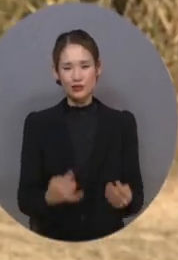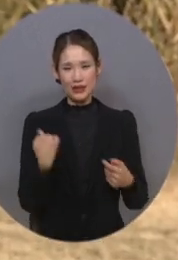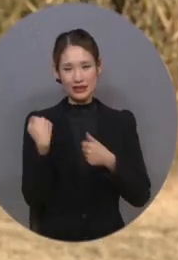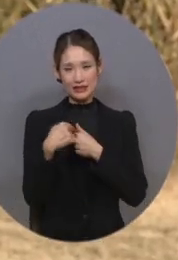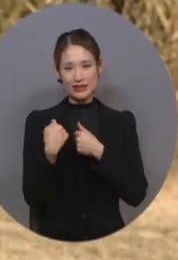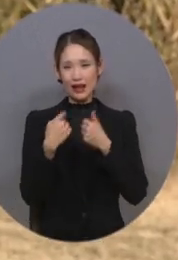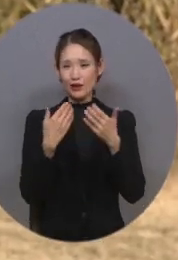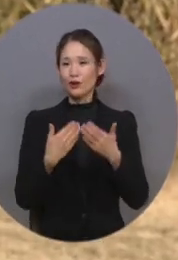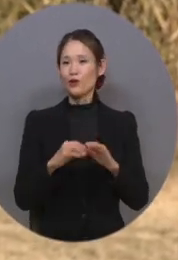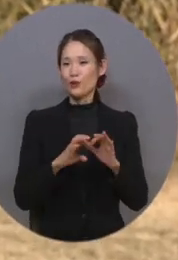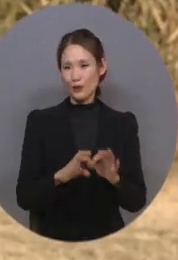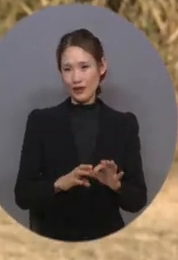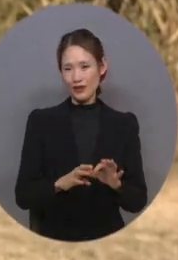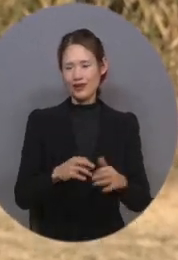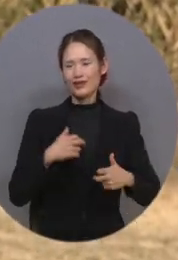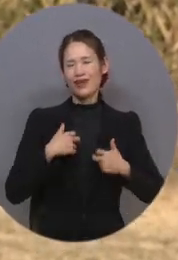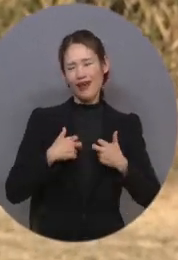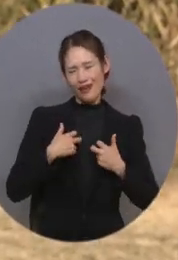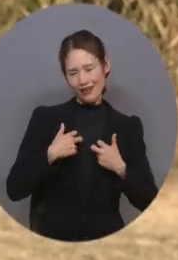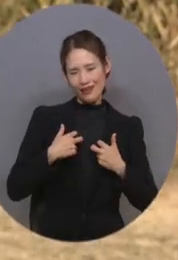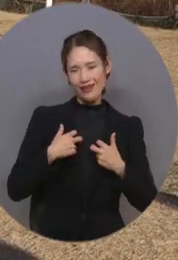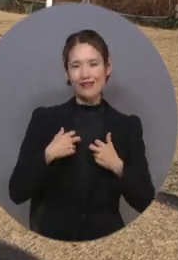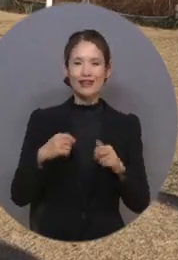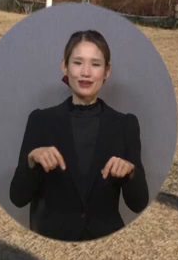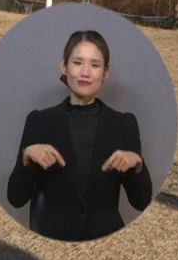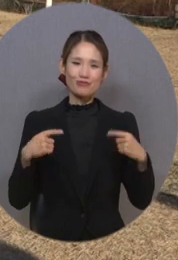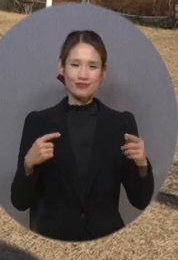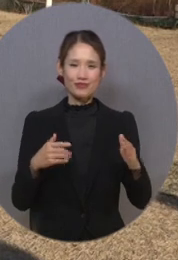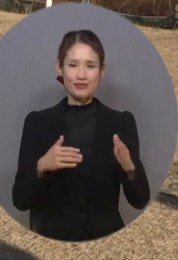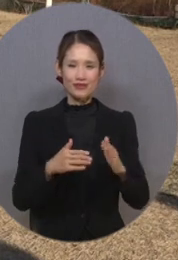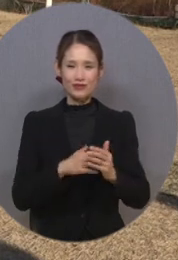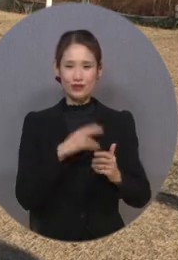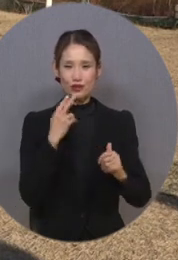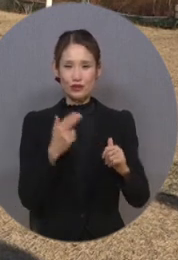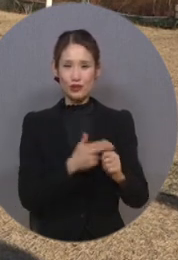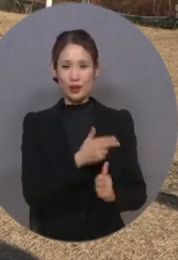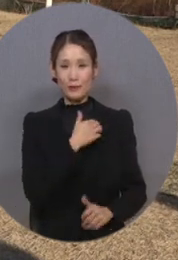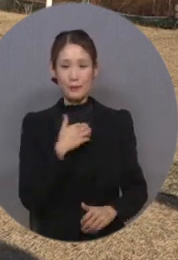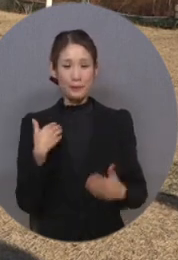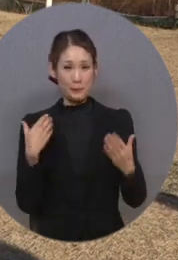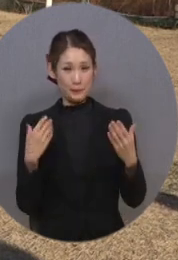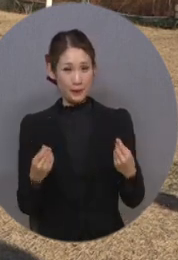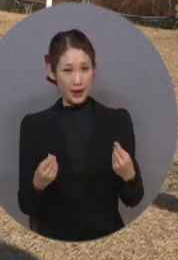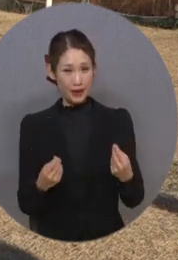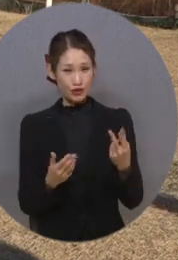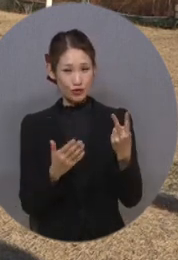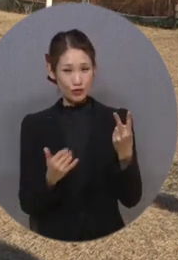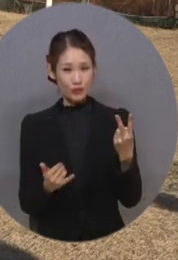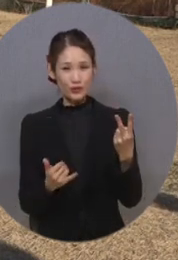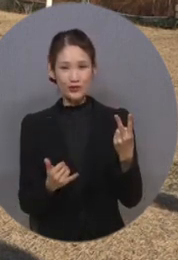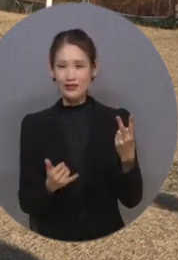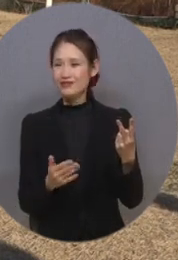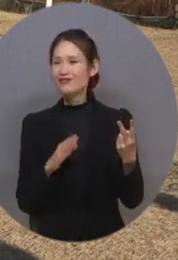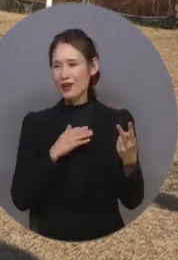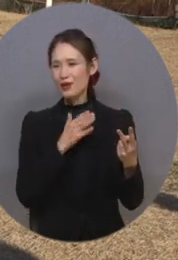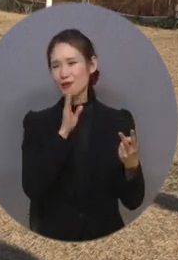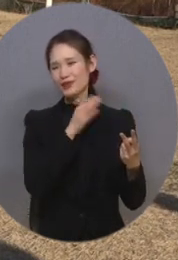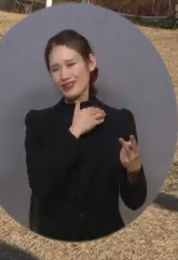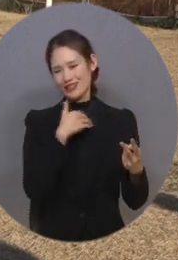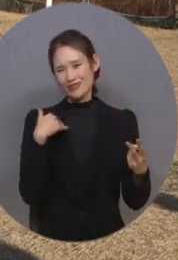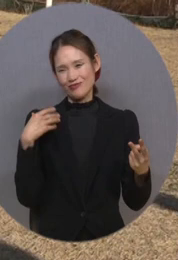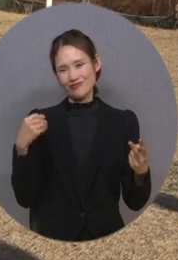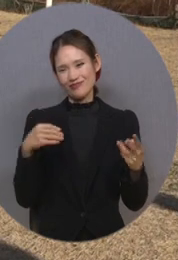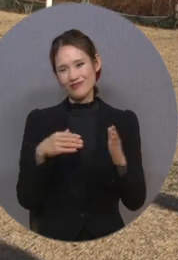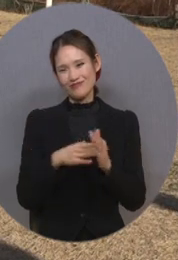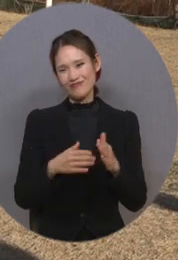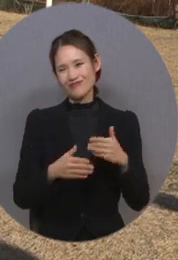통해서 정말 재밌게 즐겼어요. 아, 그래요? 네. 아, 근데 우리 챌린지 도전 만족해요? 우리 두 분은? 저는 정말 만족합니다. 네.